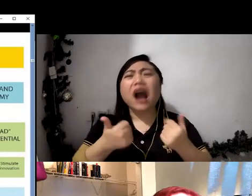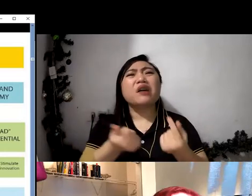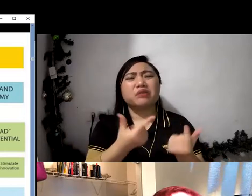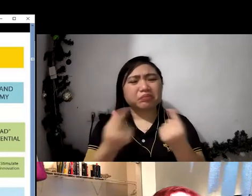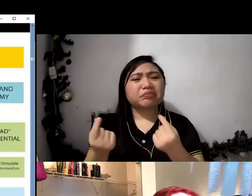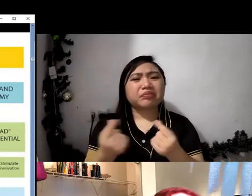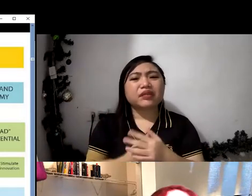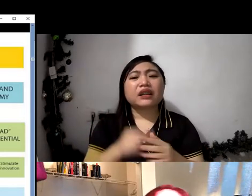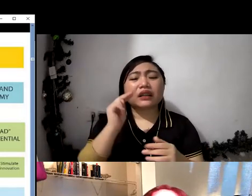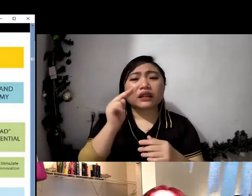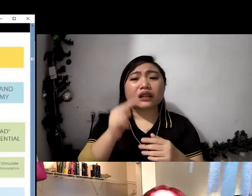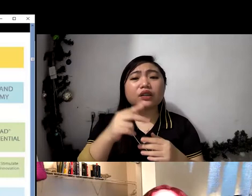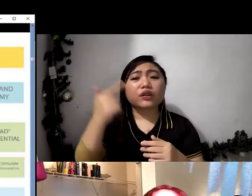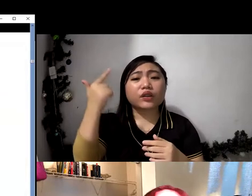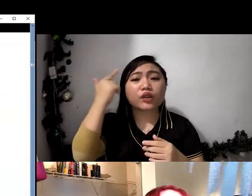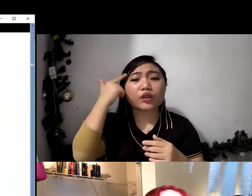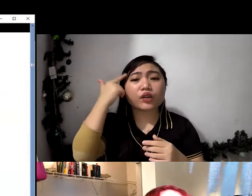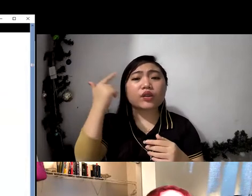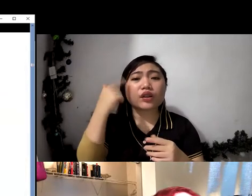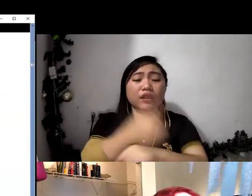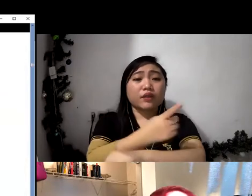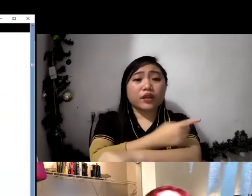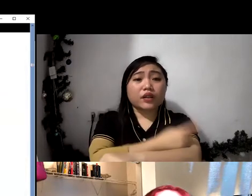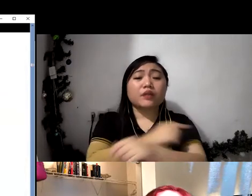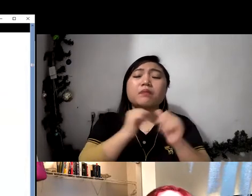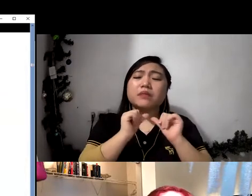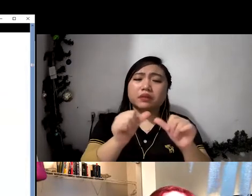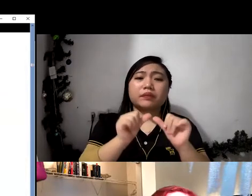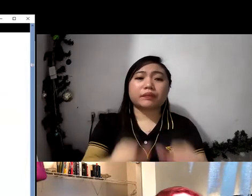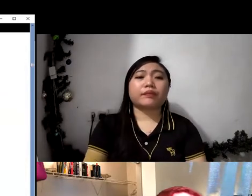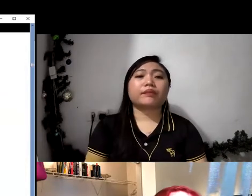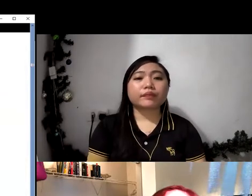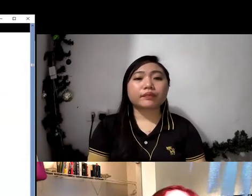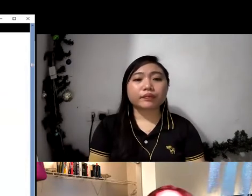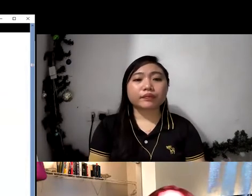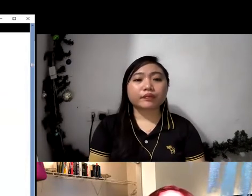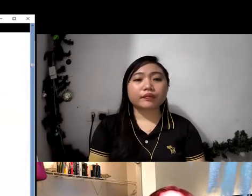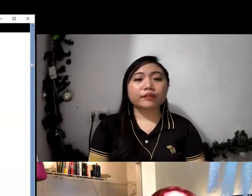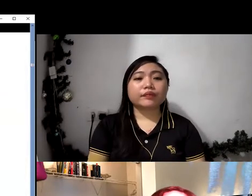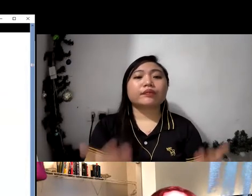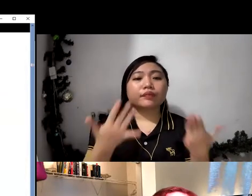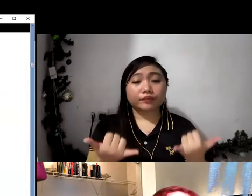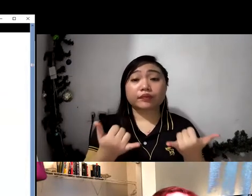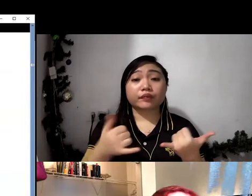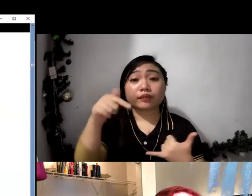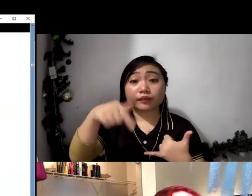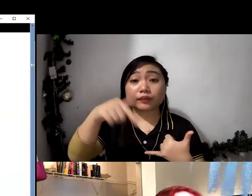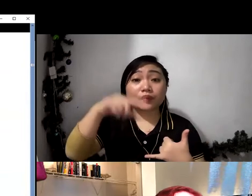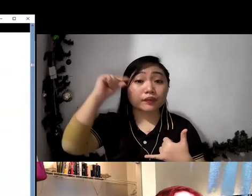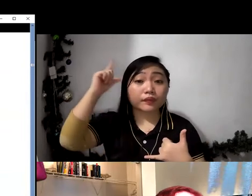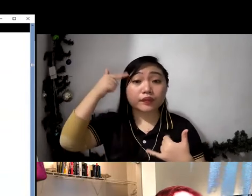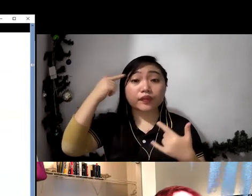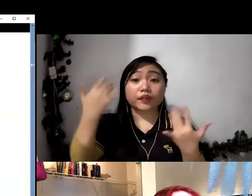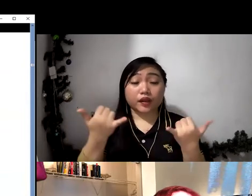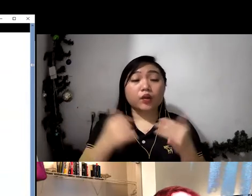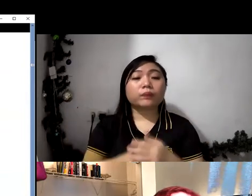gender and development, nakakatulong yan, no? Sa current administration, no, isa din sa mga accountability na dapat ibigay ay itong